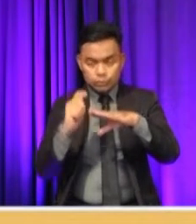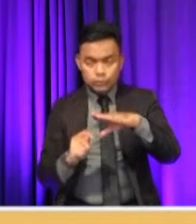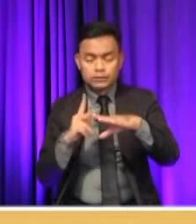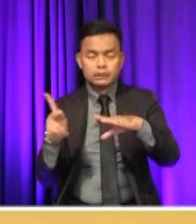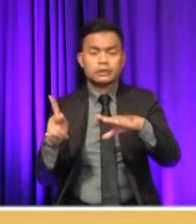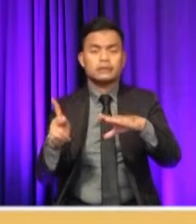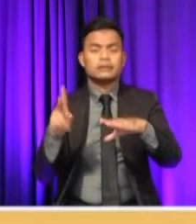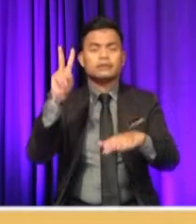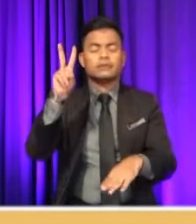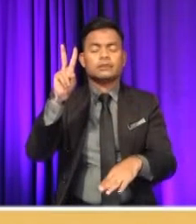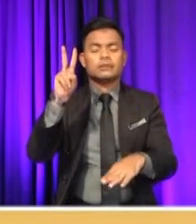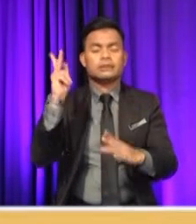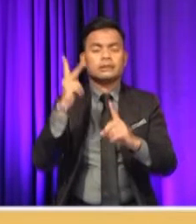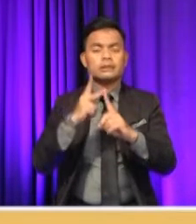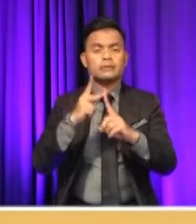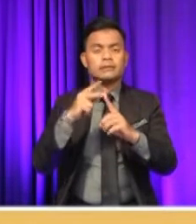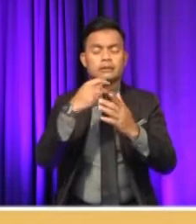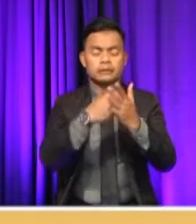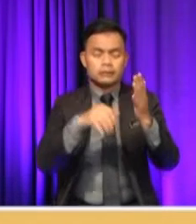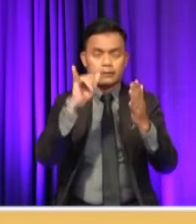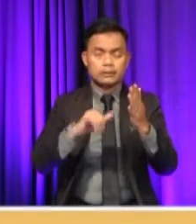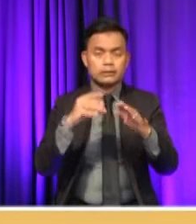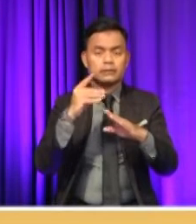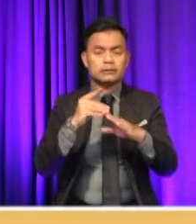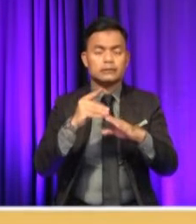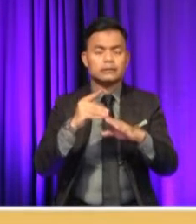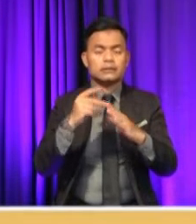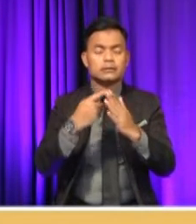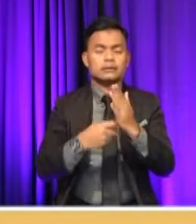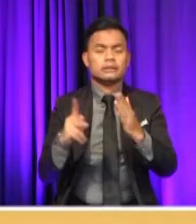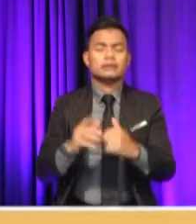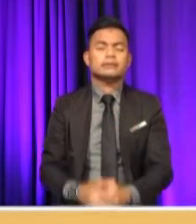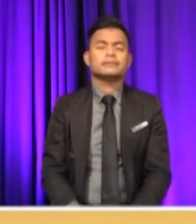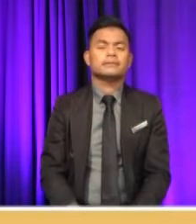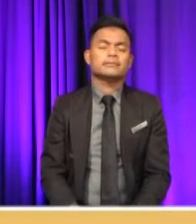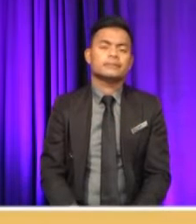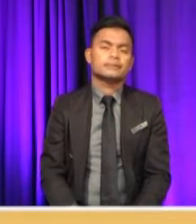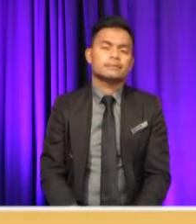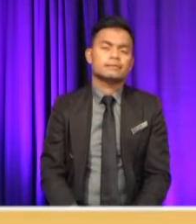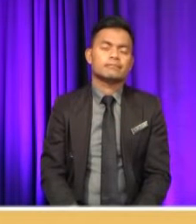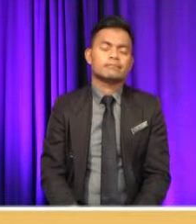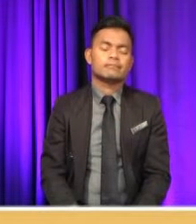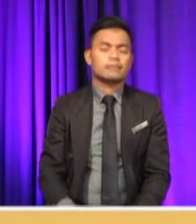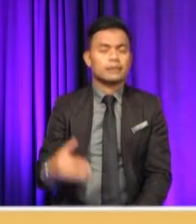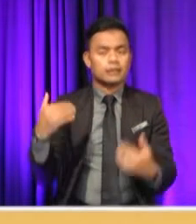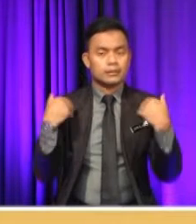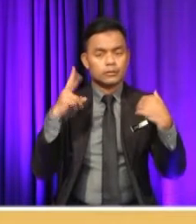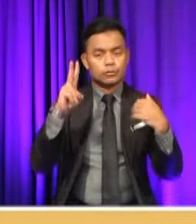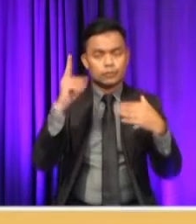yang dikehendaki. Okey. Okey, terdapat dua bahagian utama dalam pengubah iaitu belitan utama ataupun kita